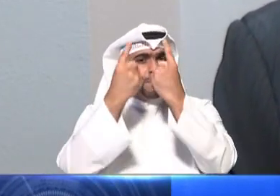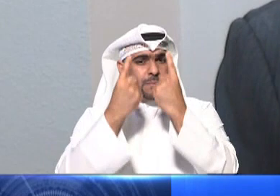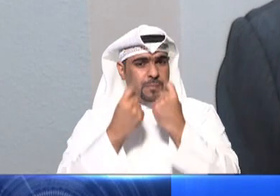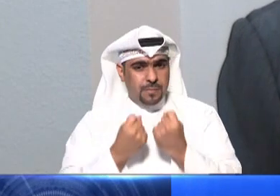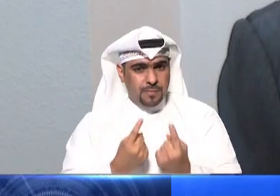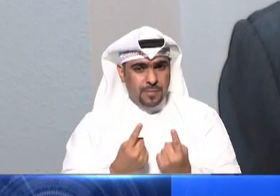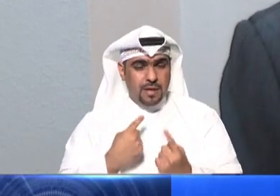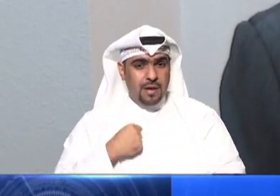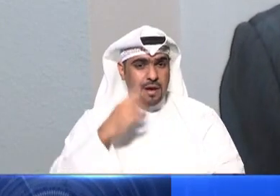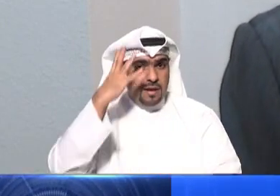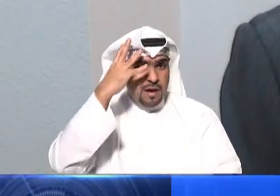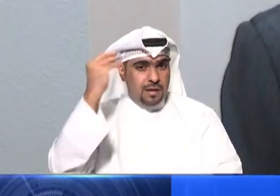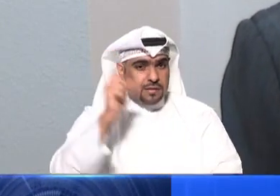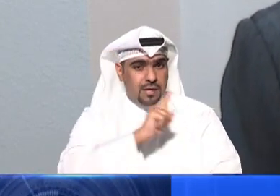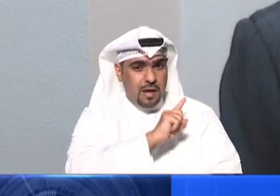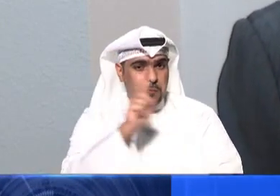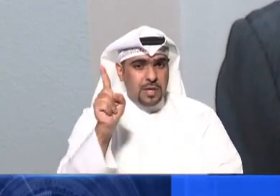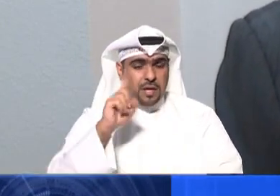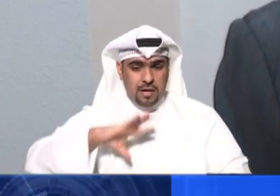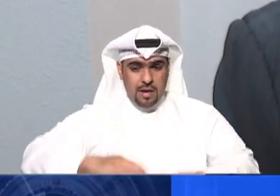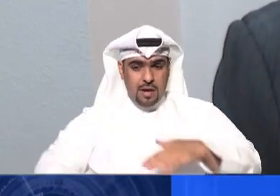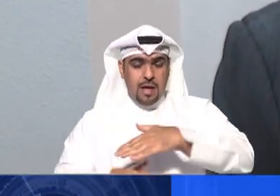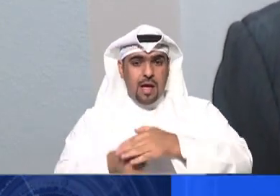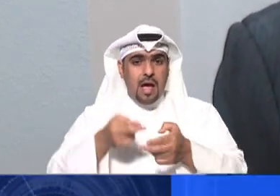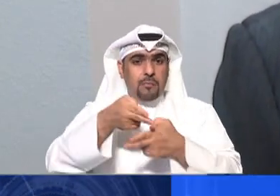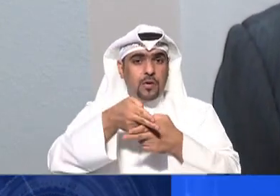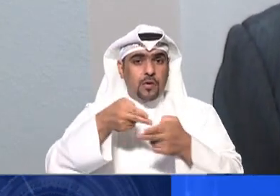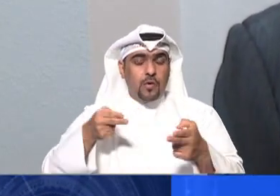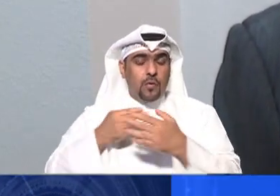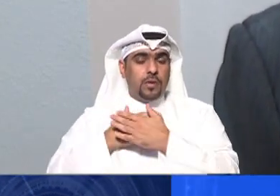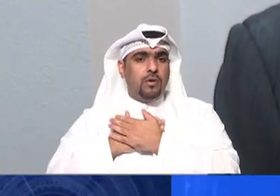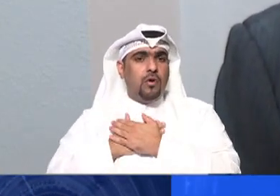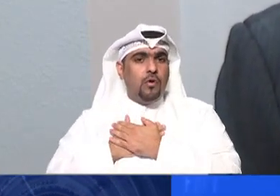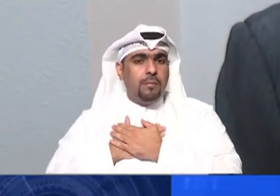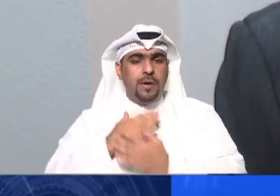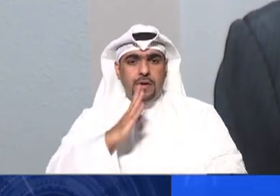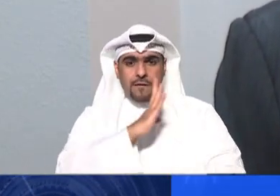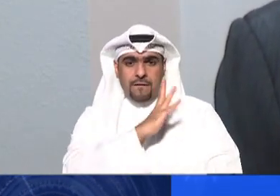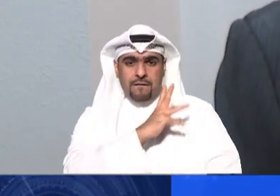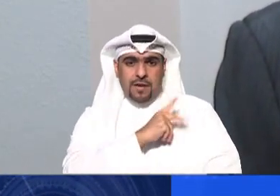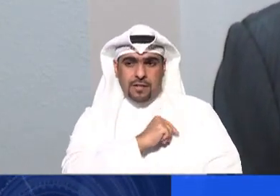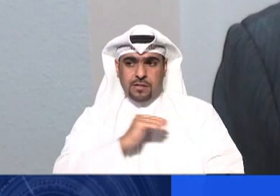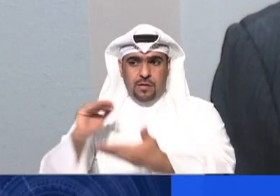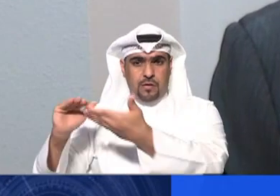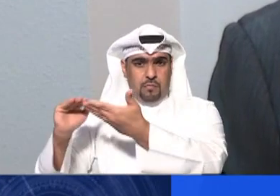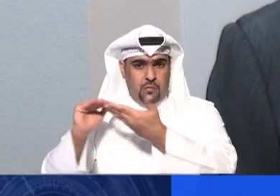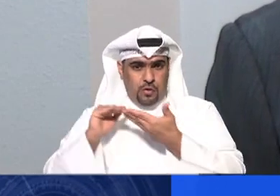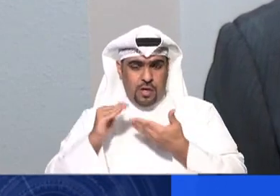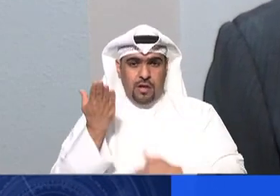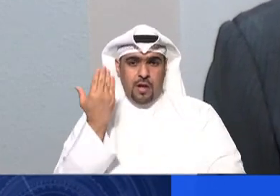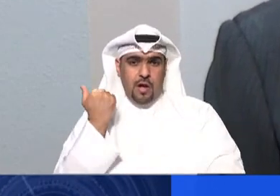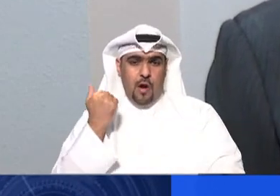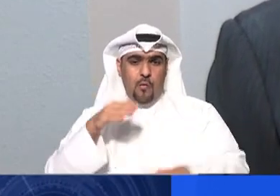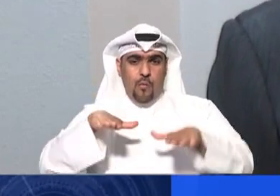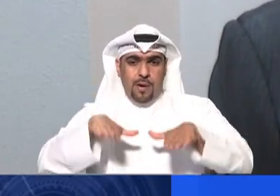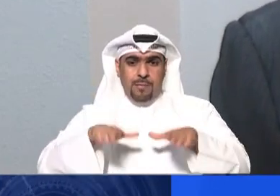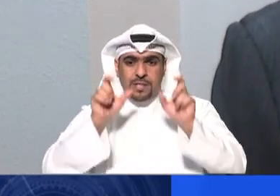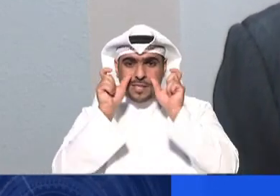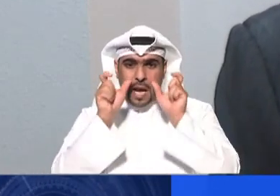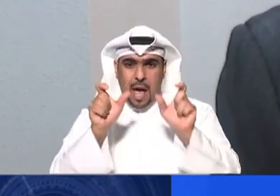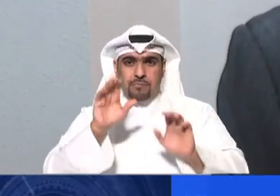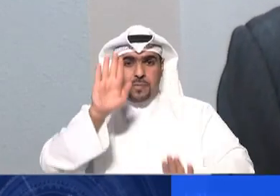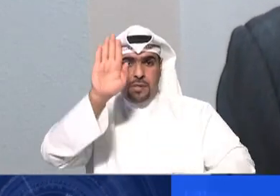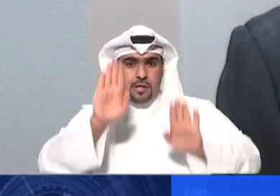الكويت رحمة الله عليه كل مواقفه السياسية والإنسانية وحكمته وعطفه ورعايته